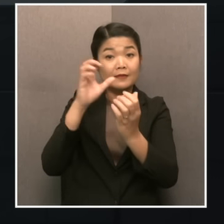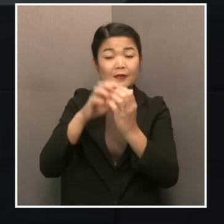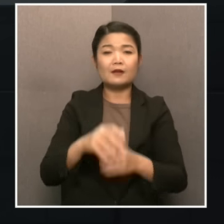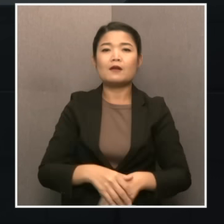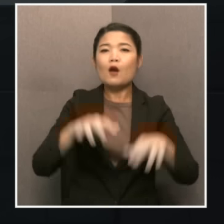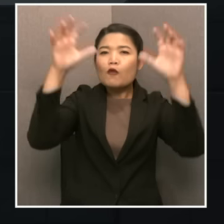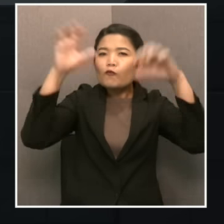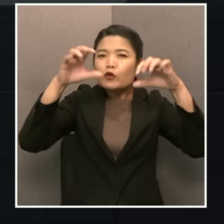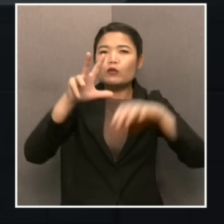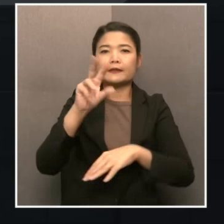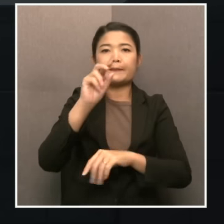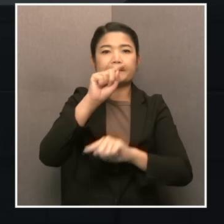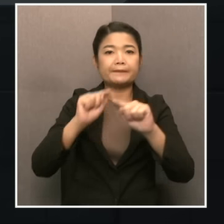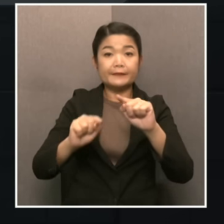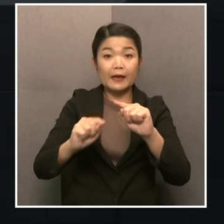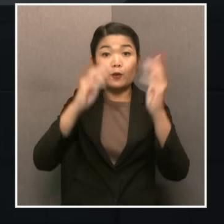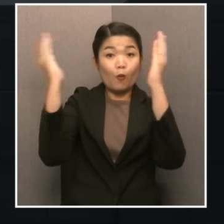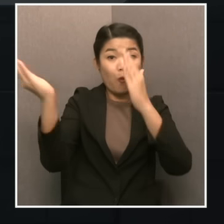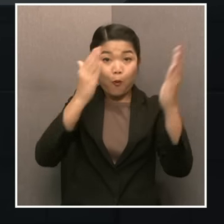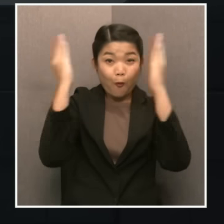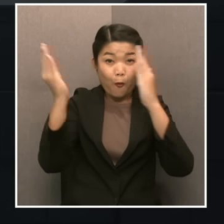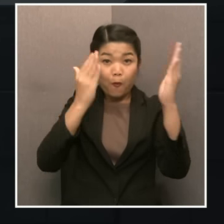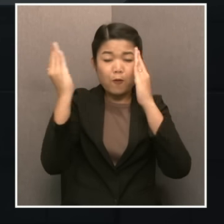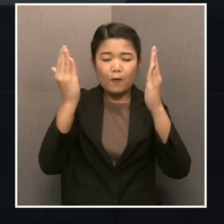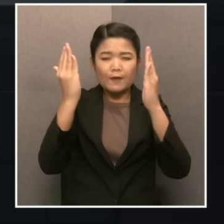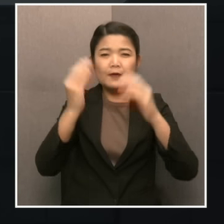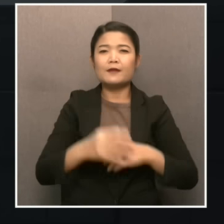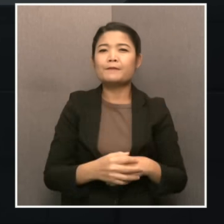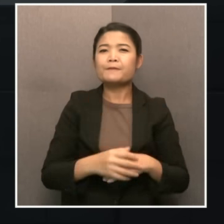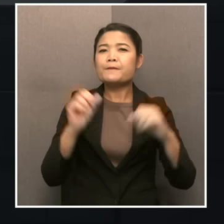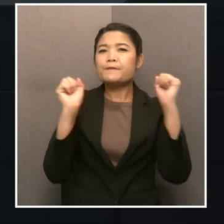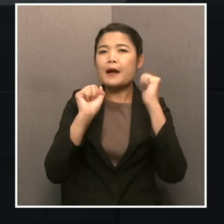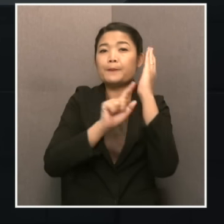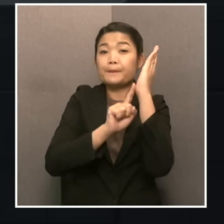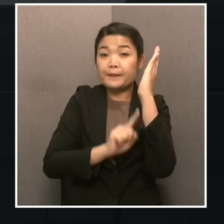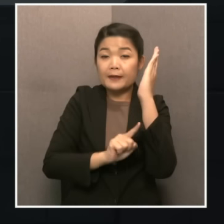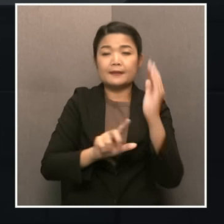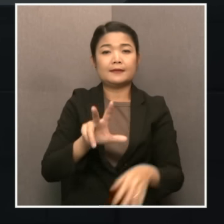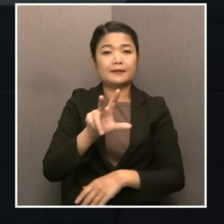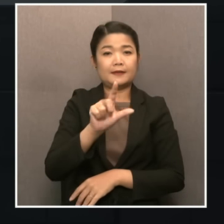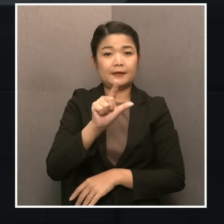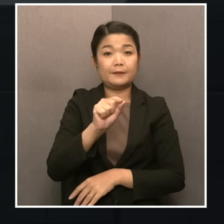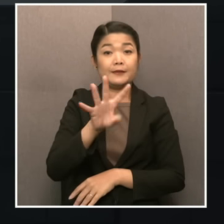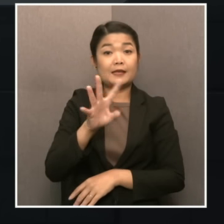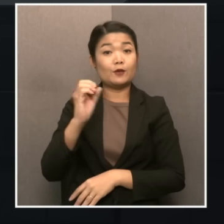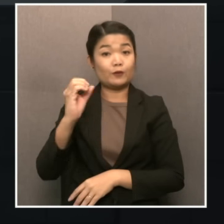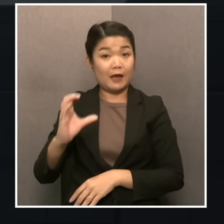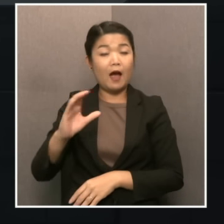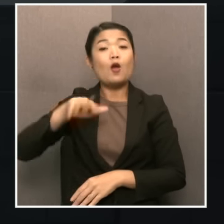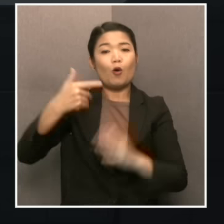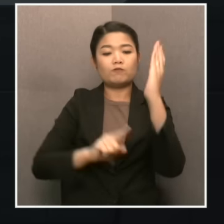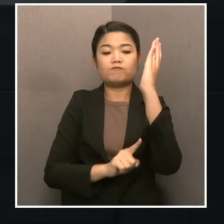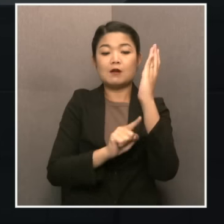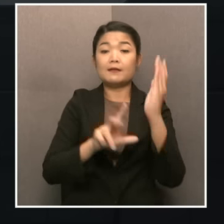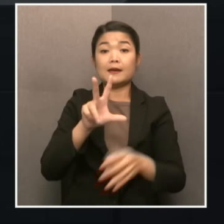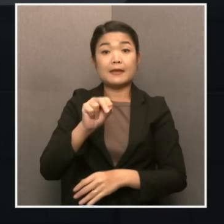ละ30ของพื้นที่มีลมกระโชกแรงบางแห่งนะคะอุณหภูมิต่ำสุด24องศาและสูงสุด